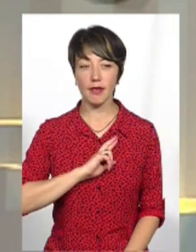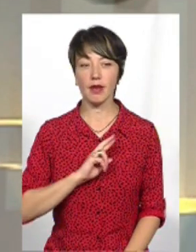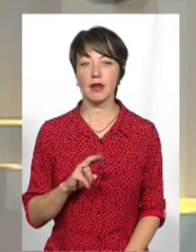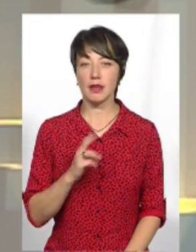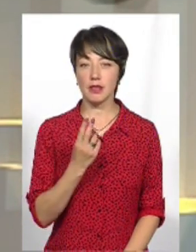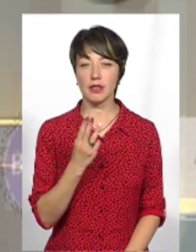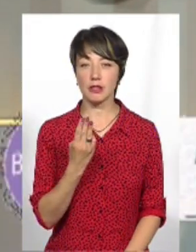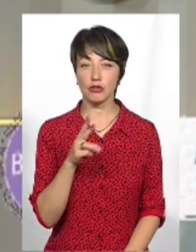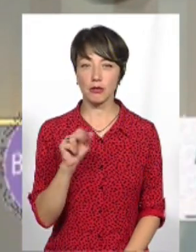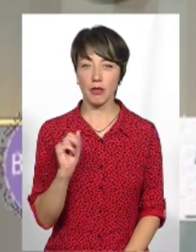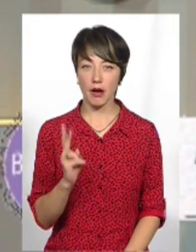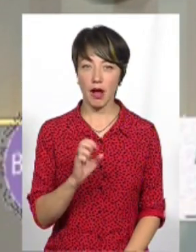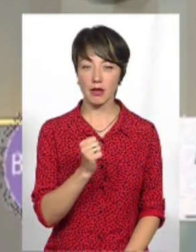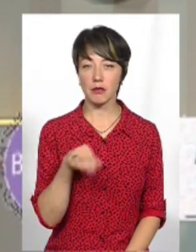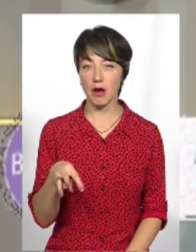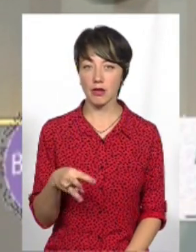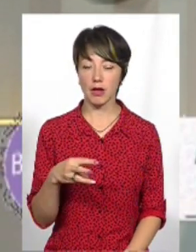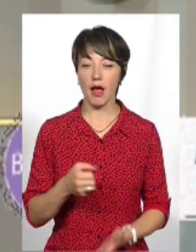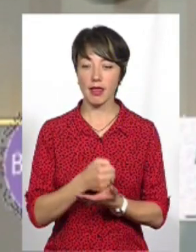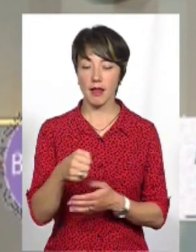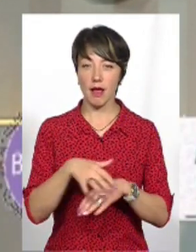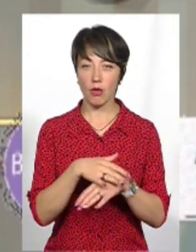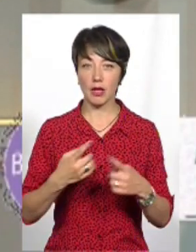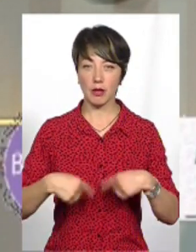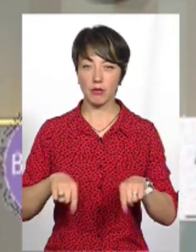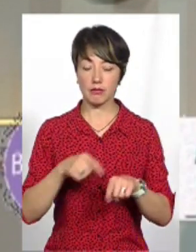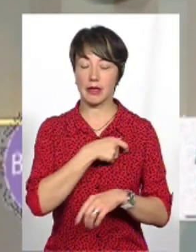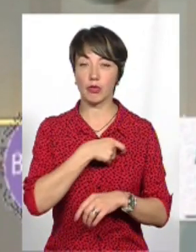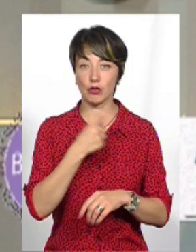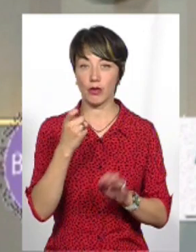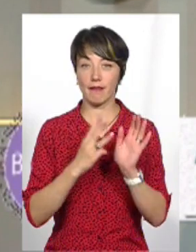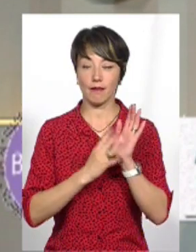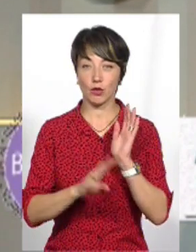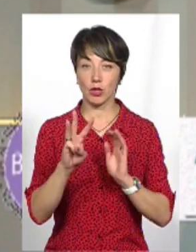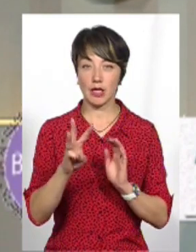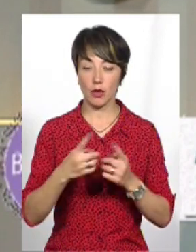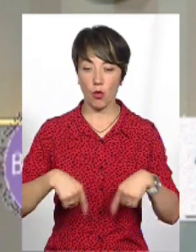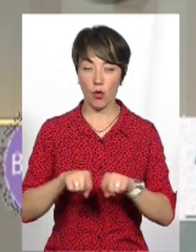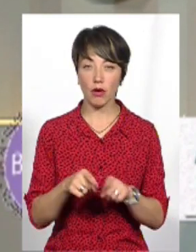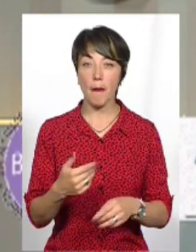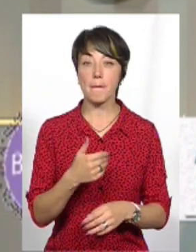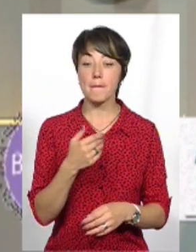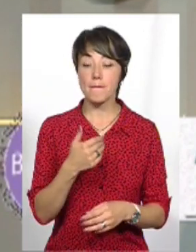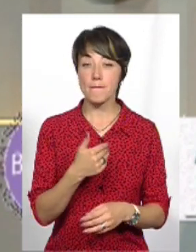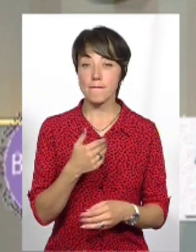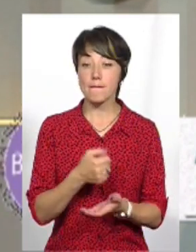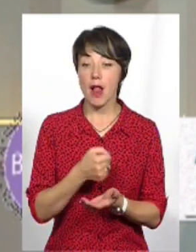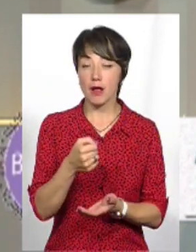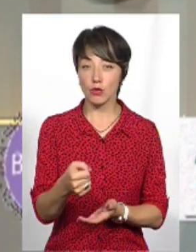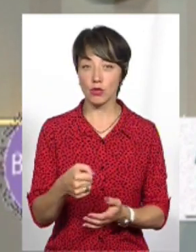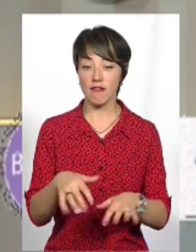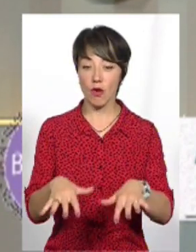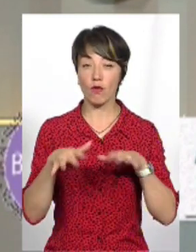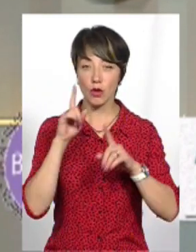Михайлович, кандидат у народні депутати по 193-му округу. Значить, балотуюсь в Верховну Раду для того, щоб змінити